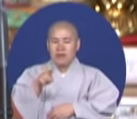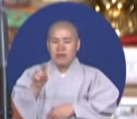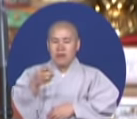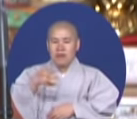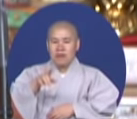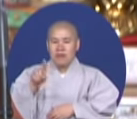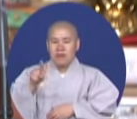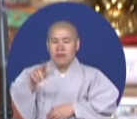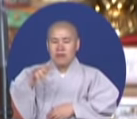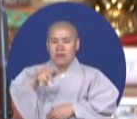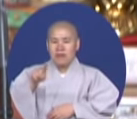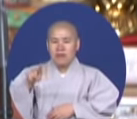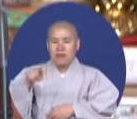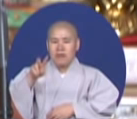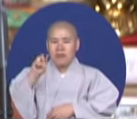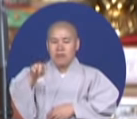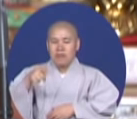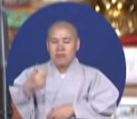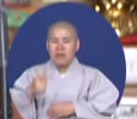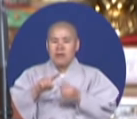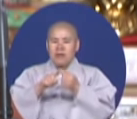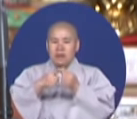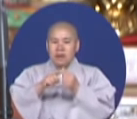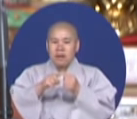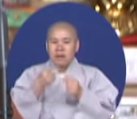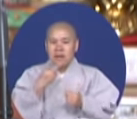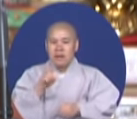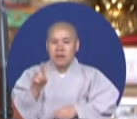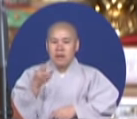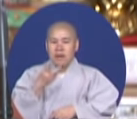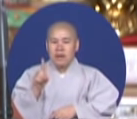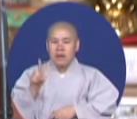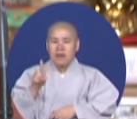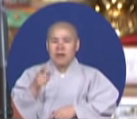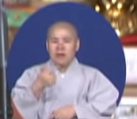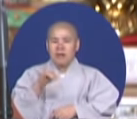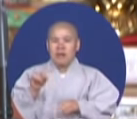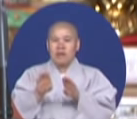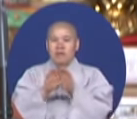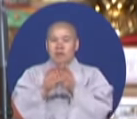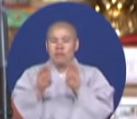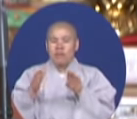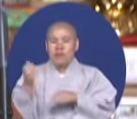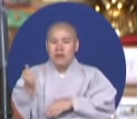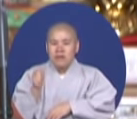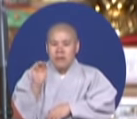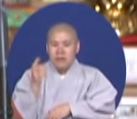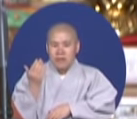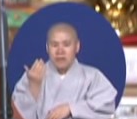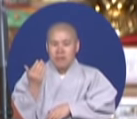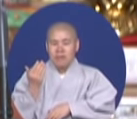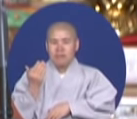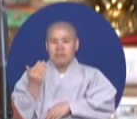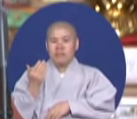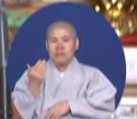마땅히 이 글자 다란이 문을 간직할지니라. 이제 그러고